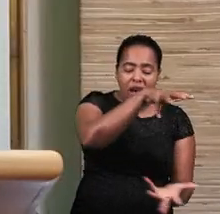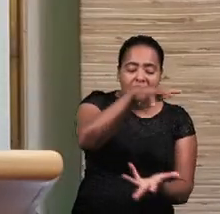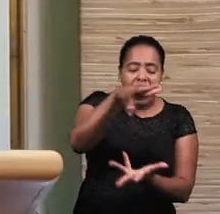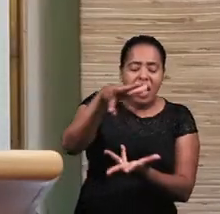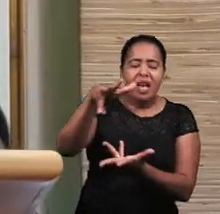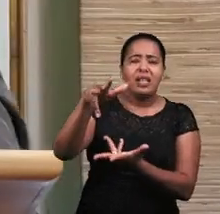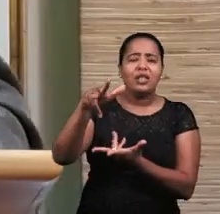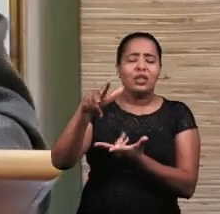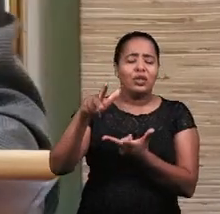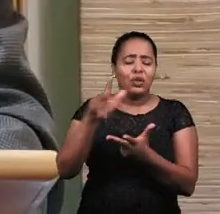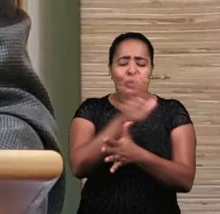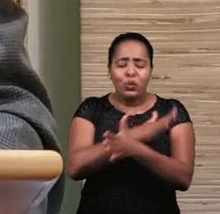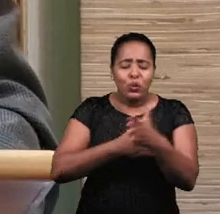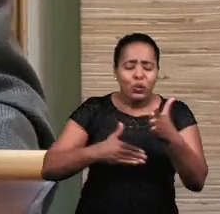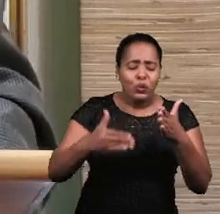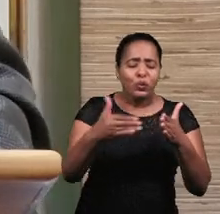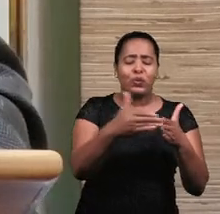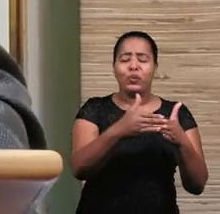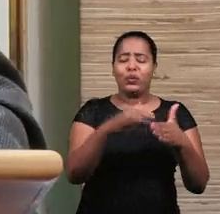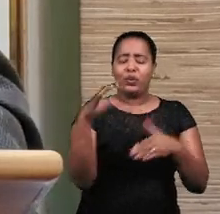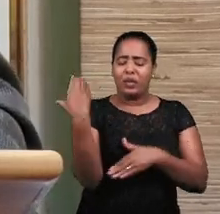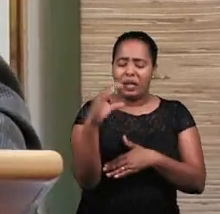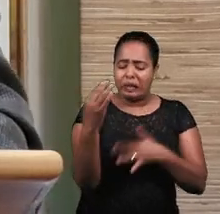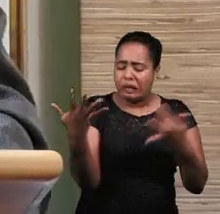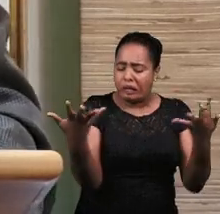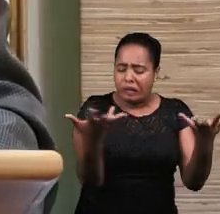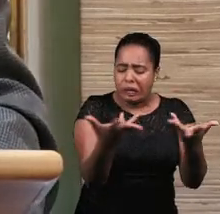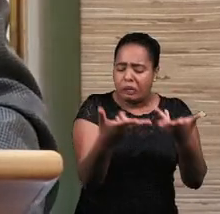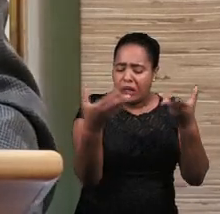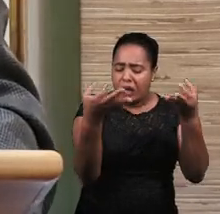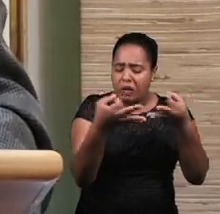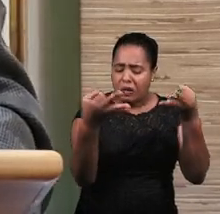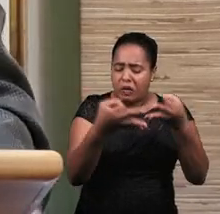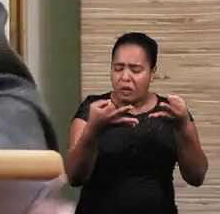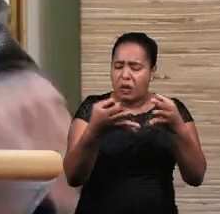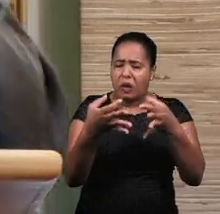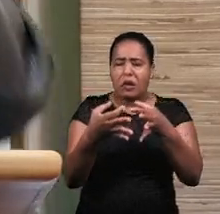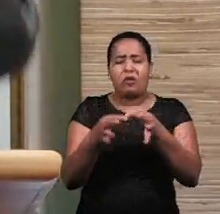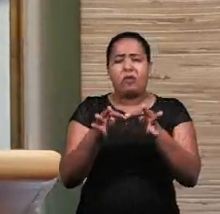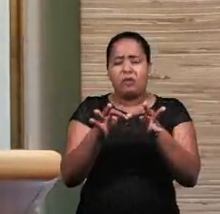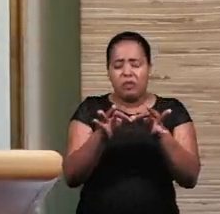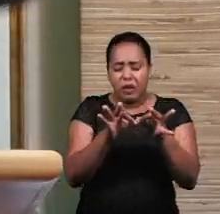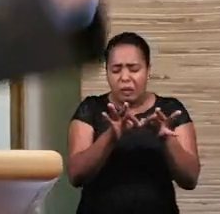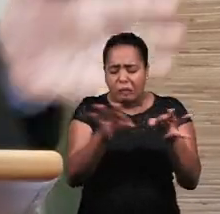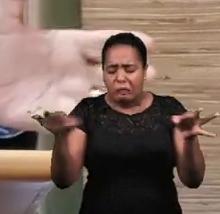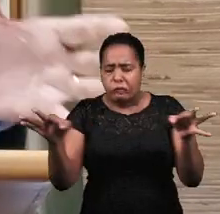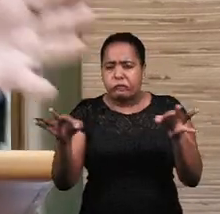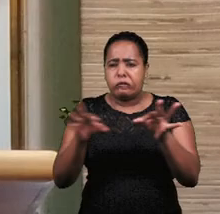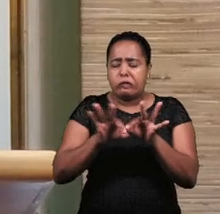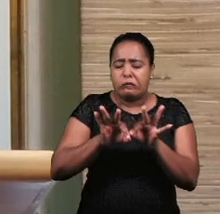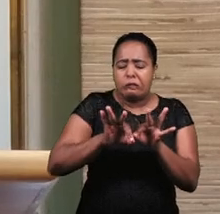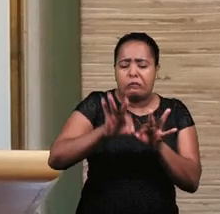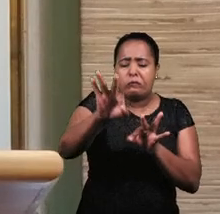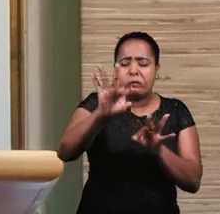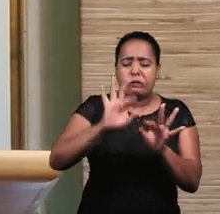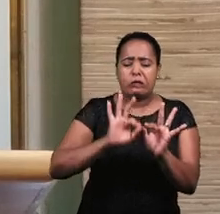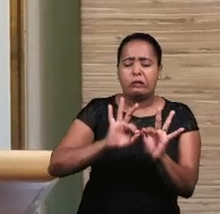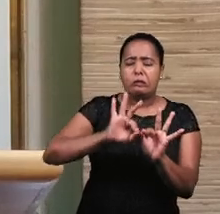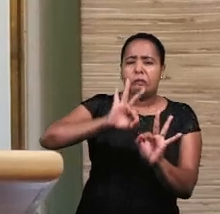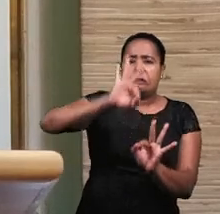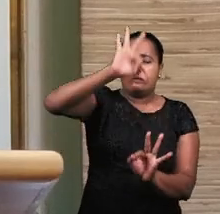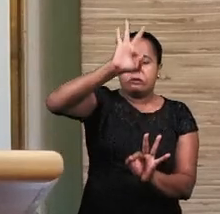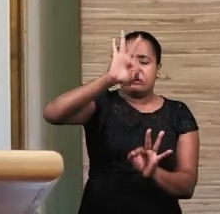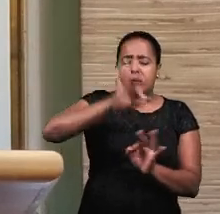connaît tout. La science est là, c'est une merveille. Largeur, profondeur, hauteur, profondité,